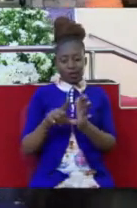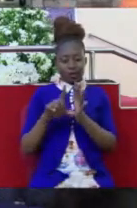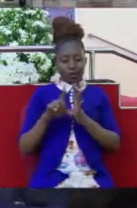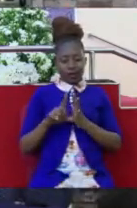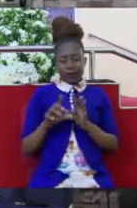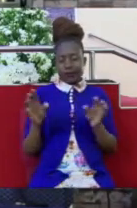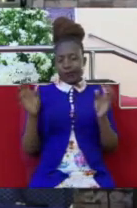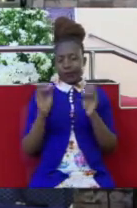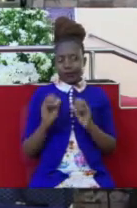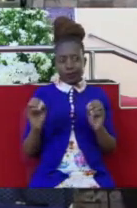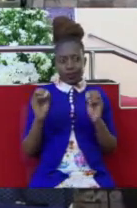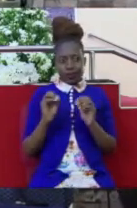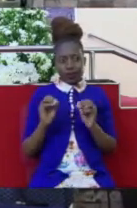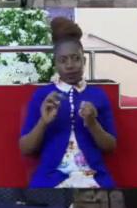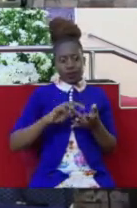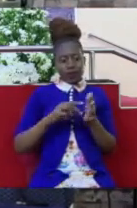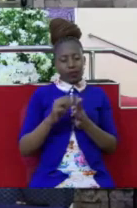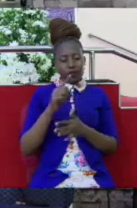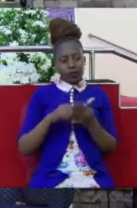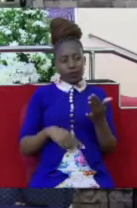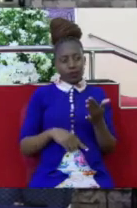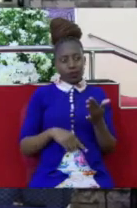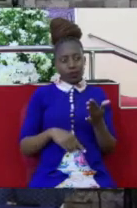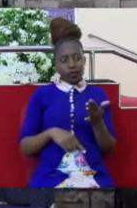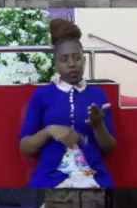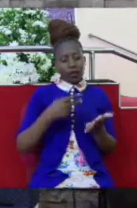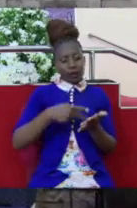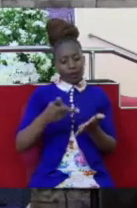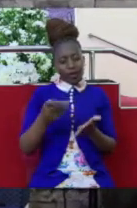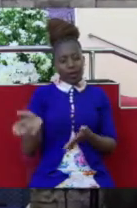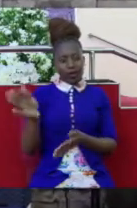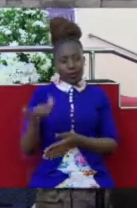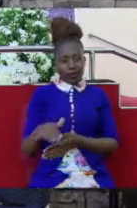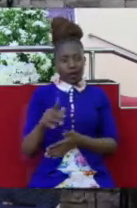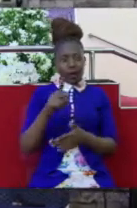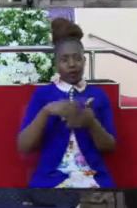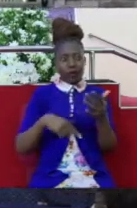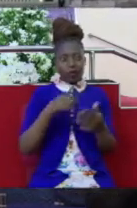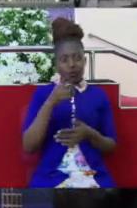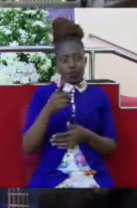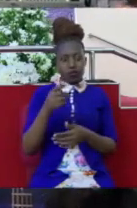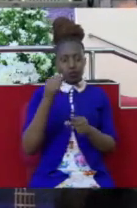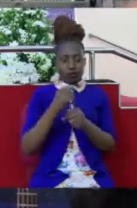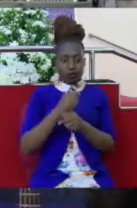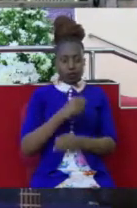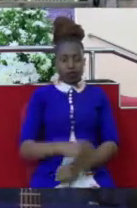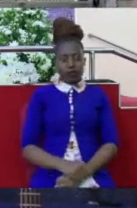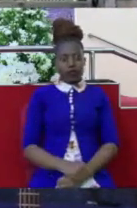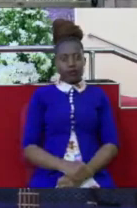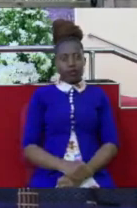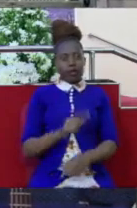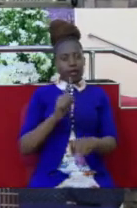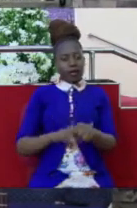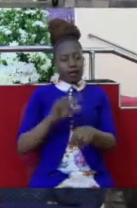reciprocity. Hiyo inamaanisha ni kufanya tu biashara. The church benefits and you benefit. Ya kwamba